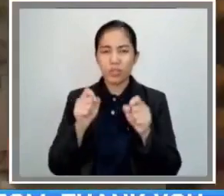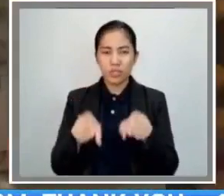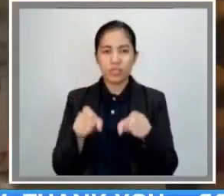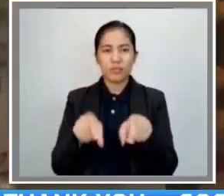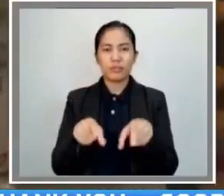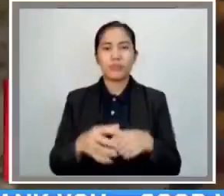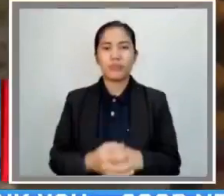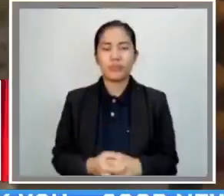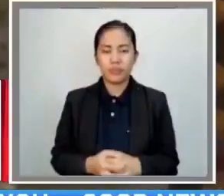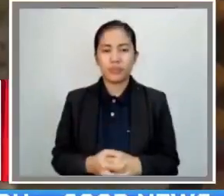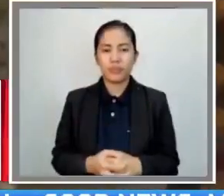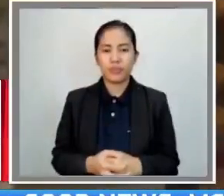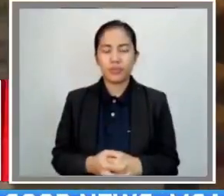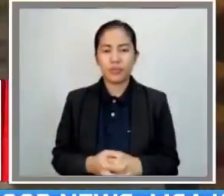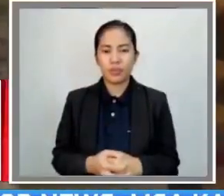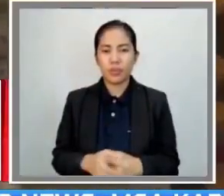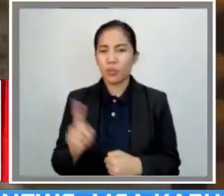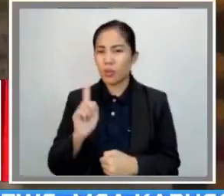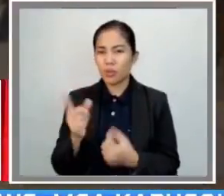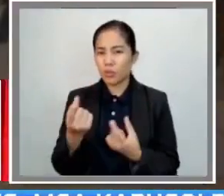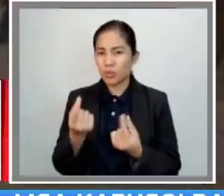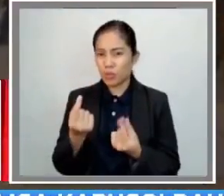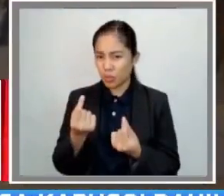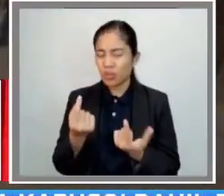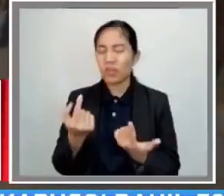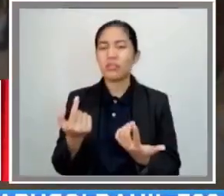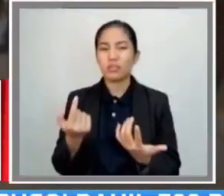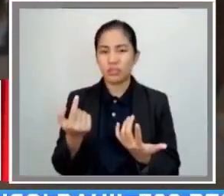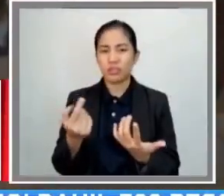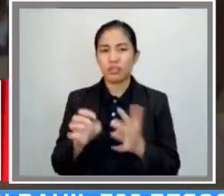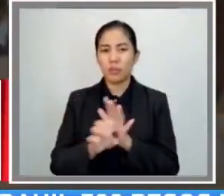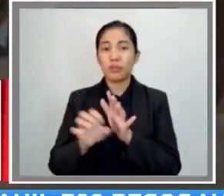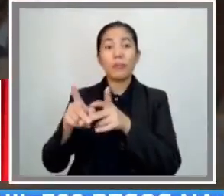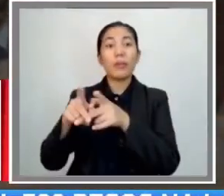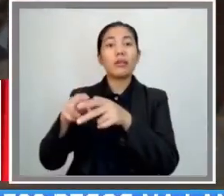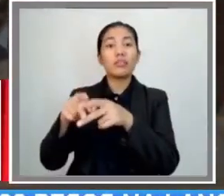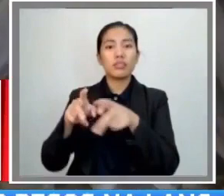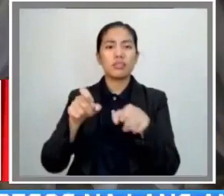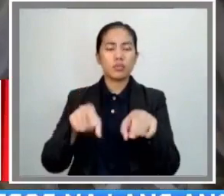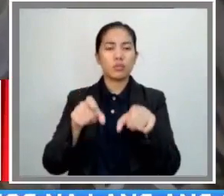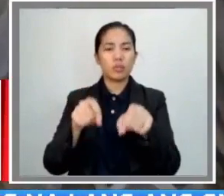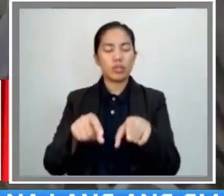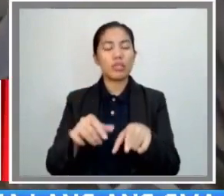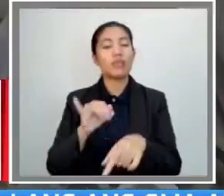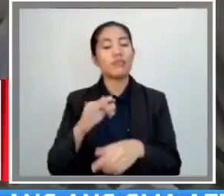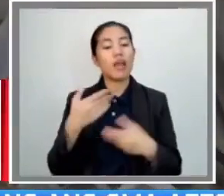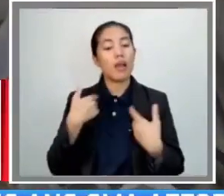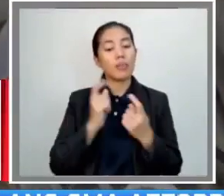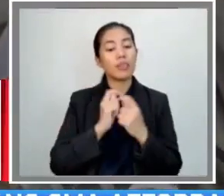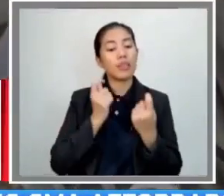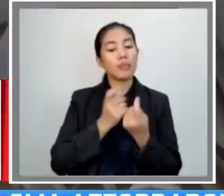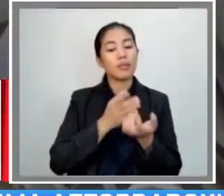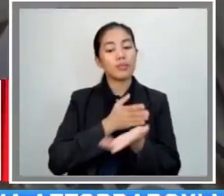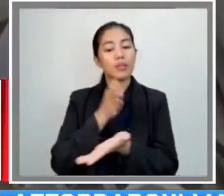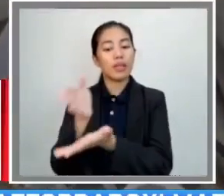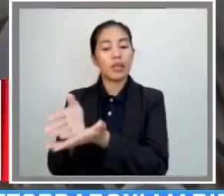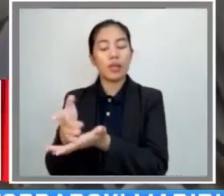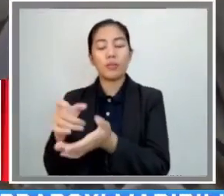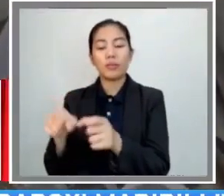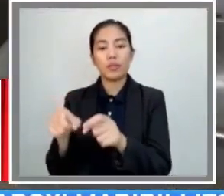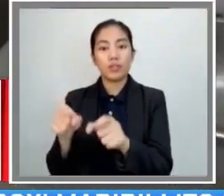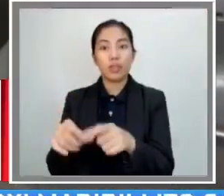siste. Sa ilang tindahan sa Pangasinan, halimbawa, kapag nandiyan ang inspection team, ang ipinapaskil pala ng mga retailer ay